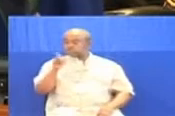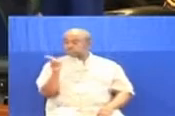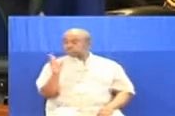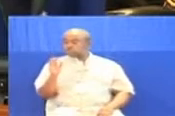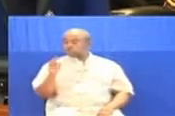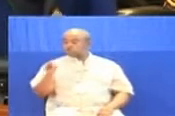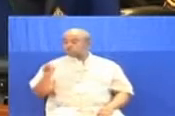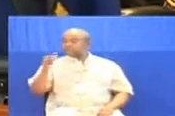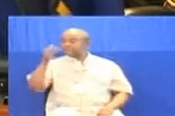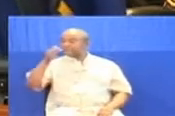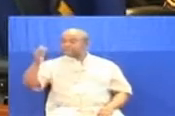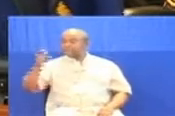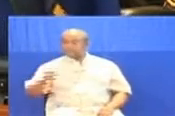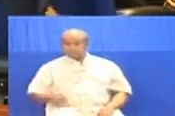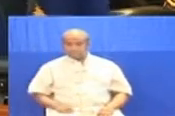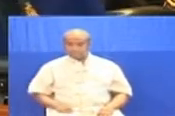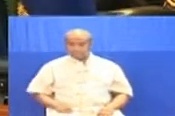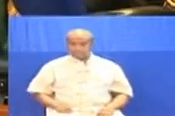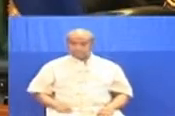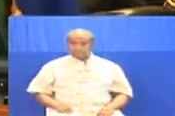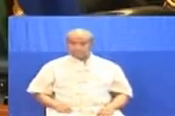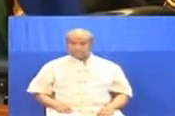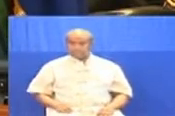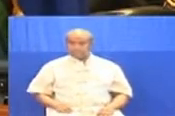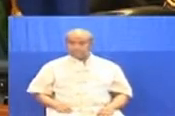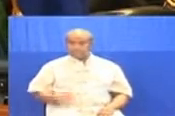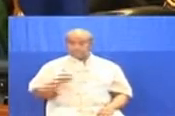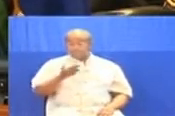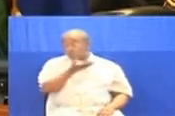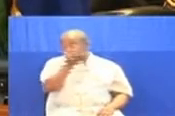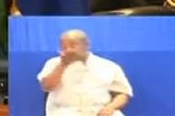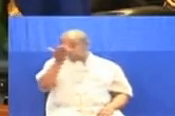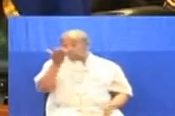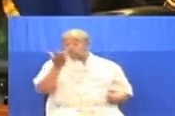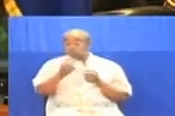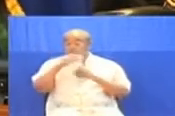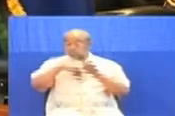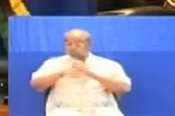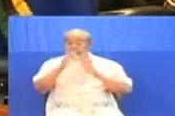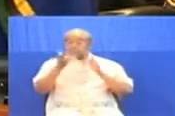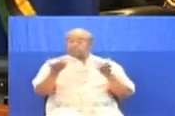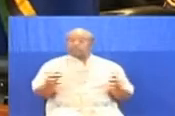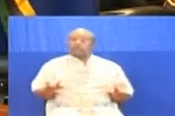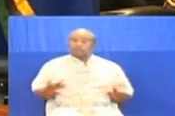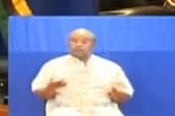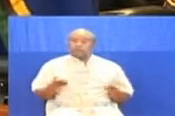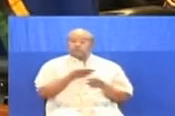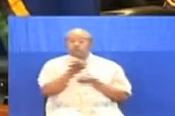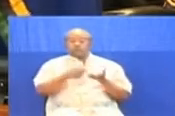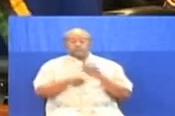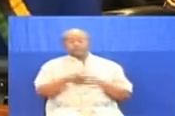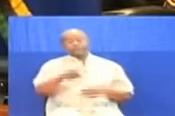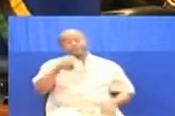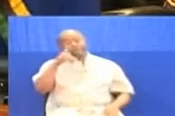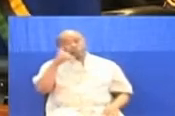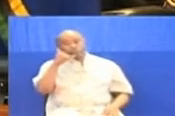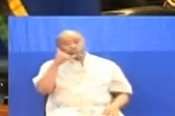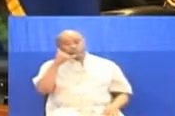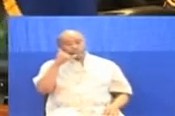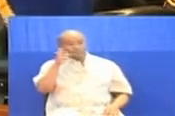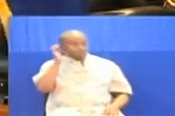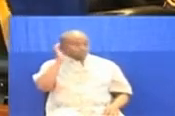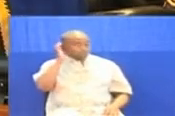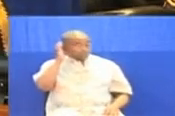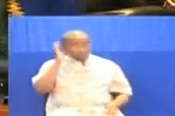.go.tz. Kwa hiyo wengine wanaweza kutumia barua pepe, wengine wanaweza kupiga simu, lakini ni pale